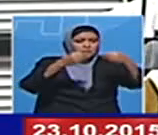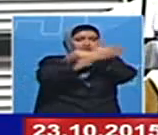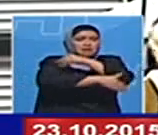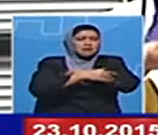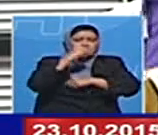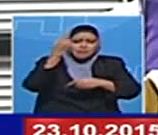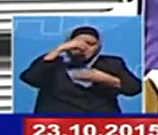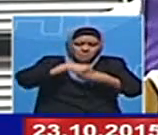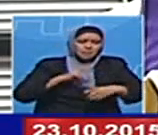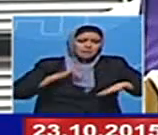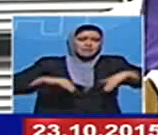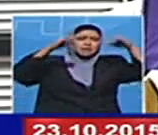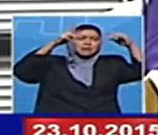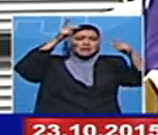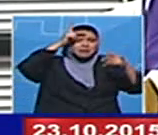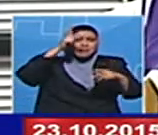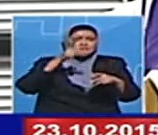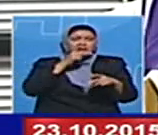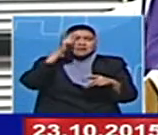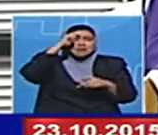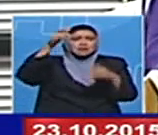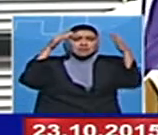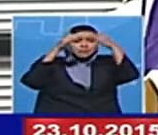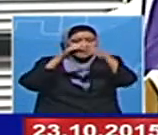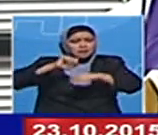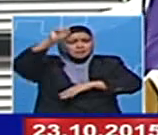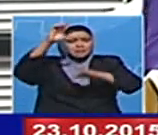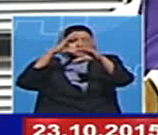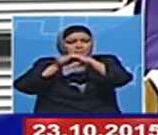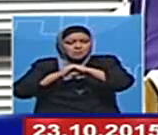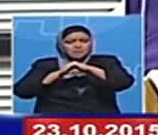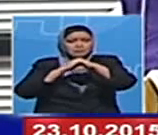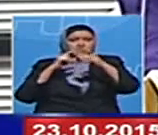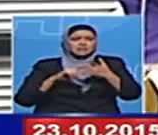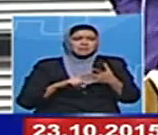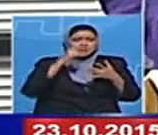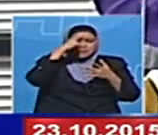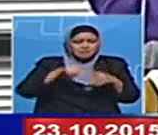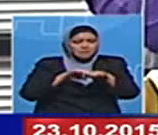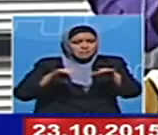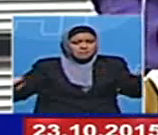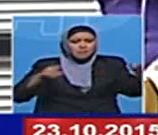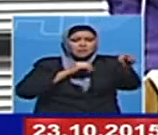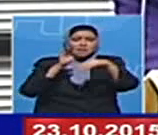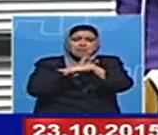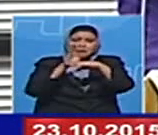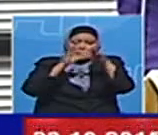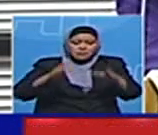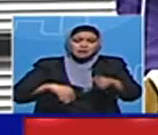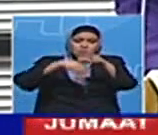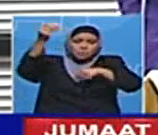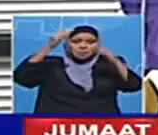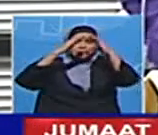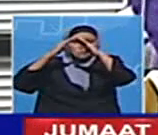Kedah Terengganu Pahang Sabah dan Sarawak keempat sebagai pemangkin keusahawanan di kawasan luar Bandar dan